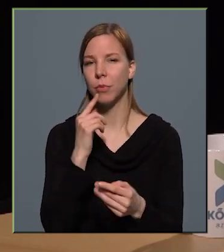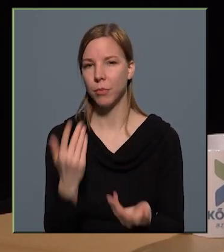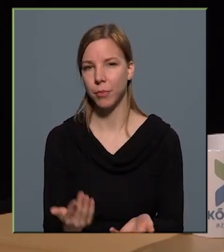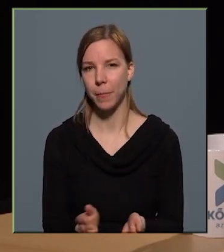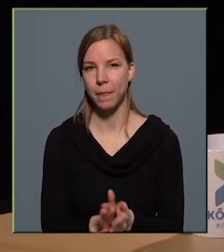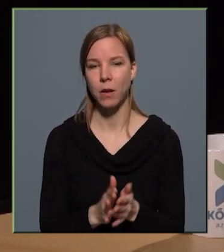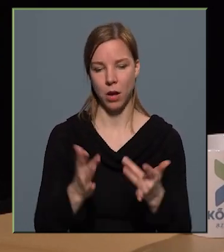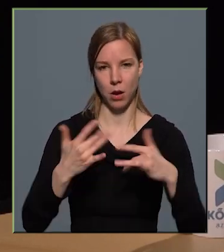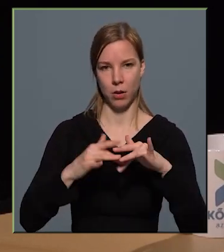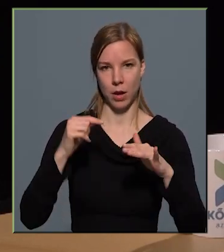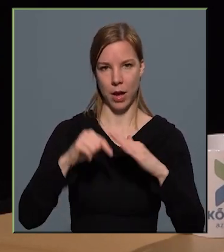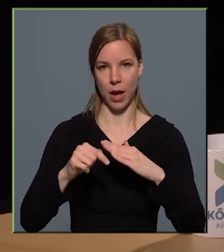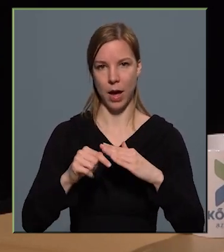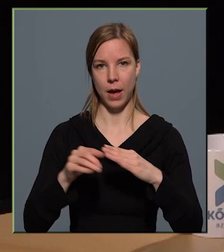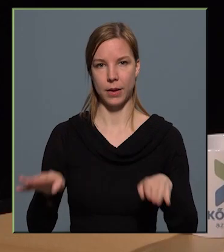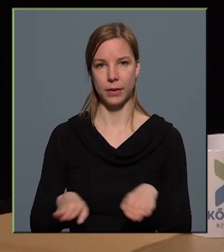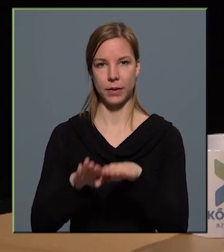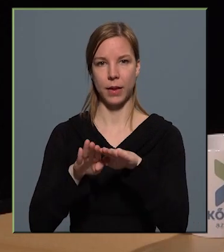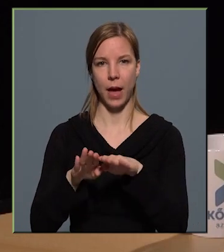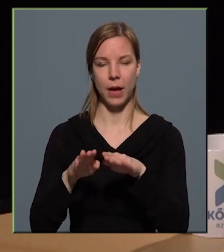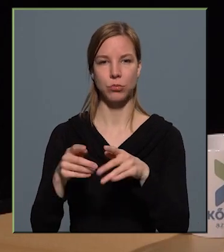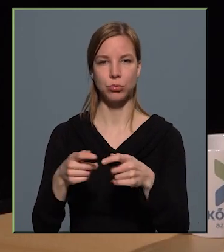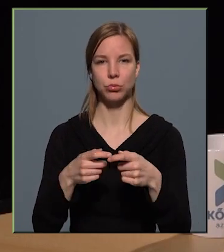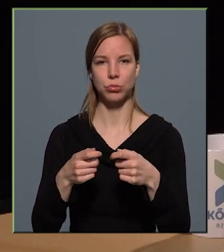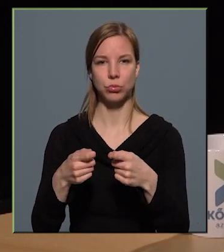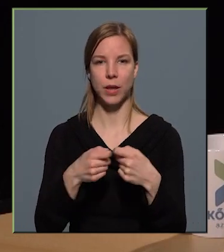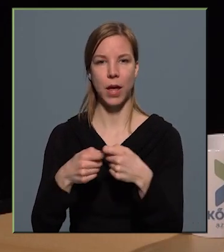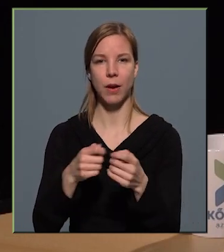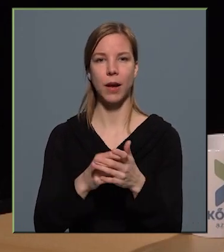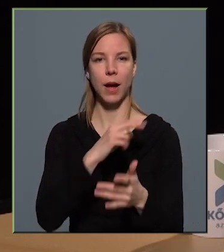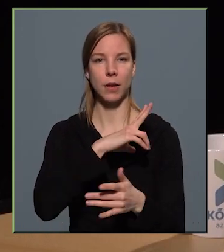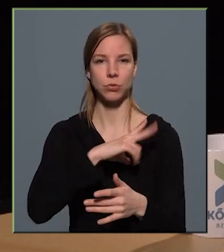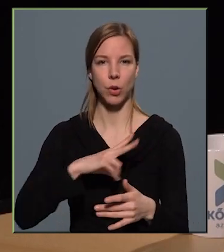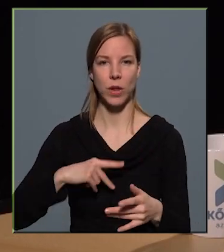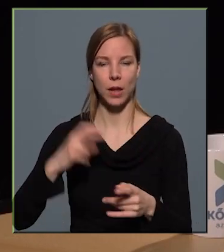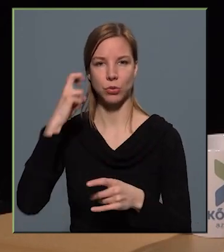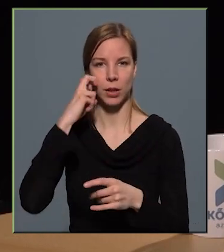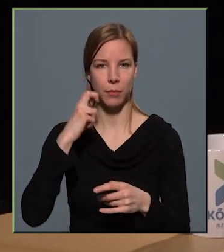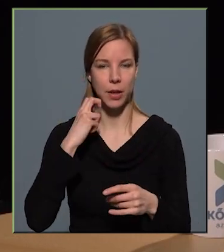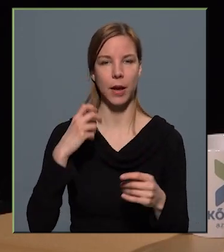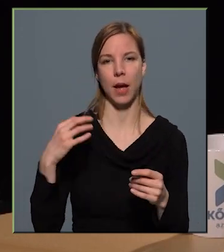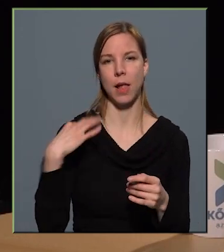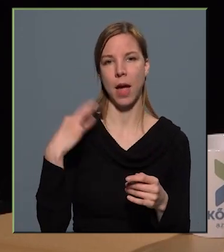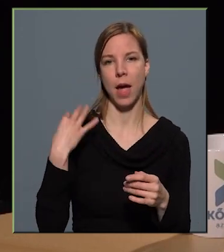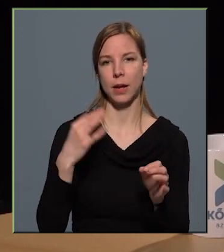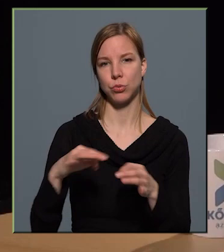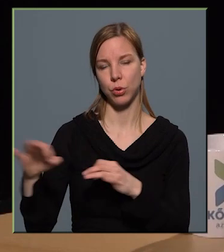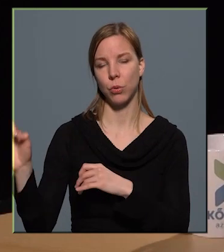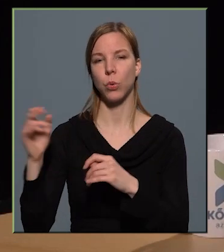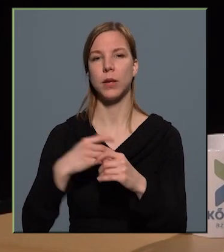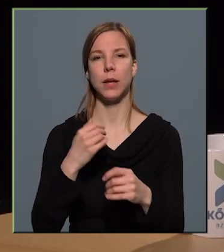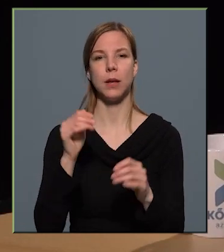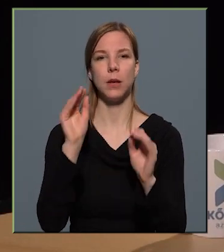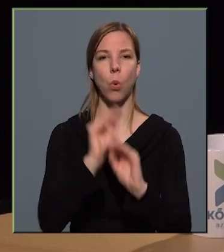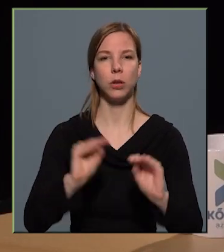a helyi társszervekkel, és itt a szociális intézményekre, egészségügyi intézményekre, oktatási intézményekre is